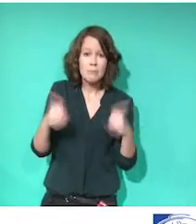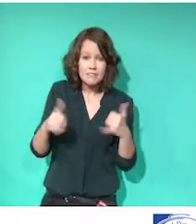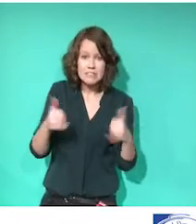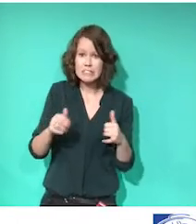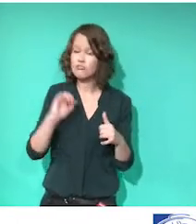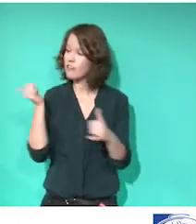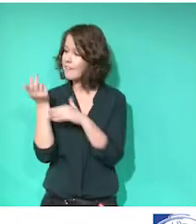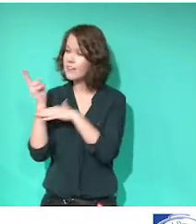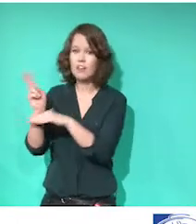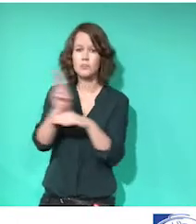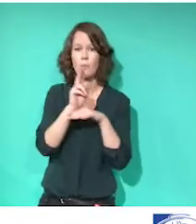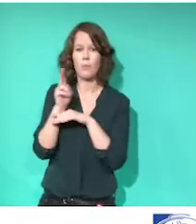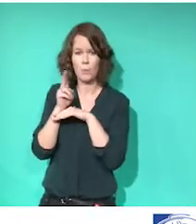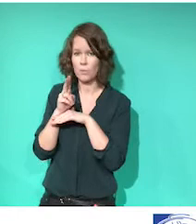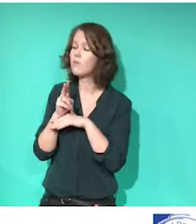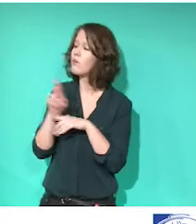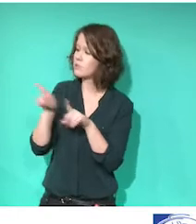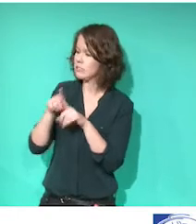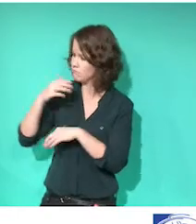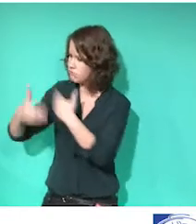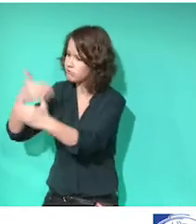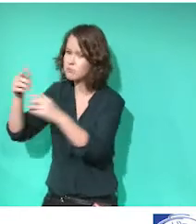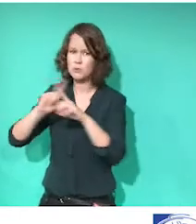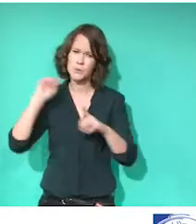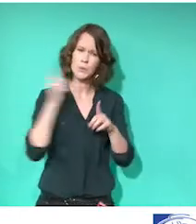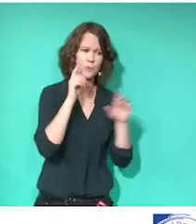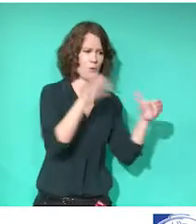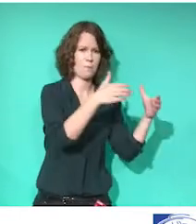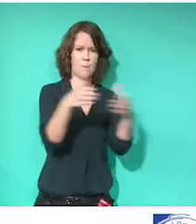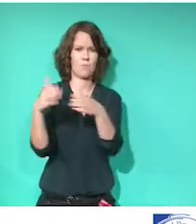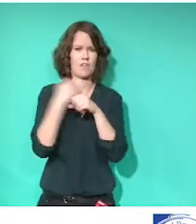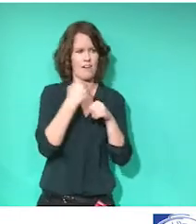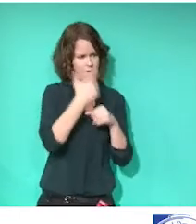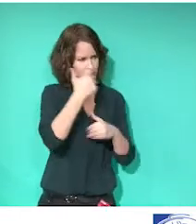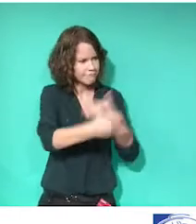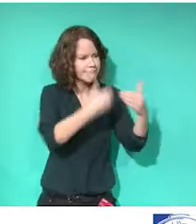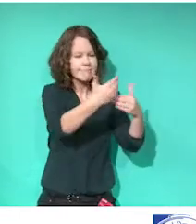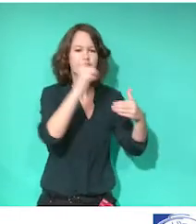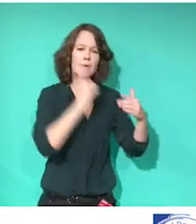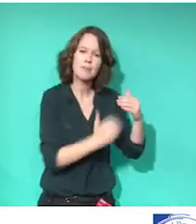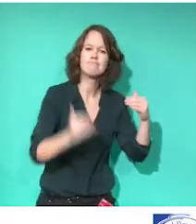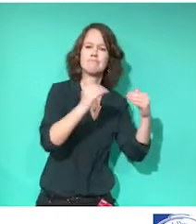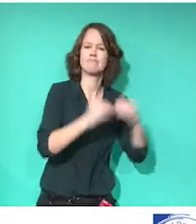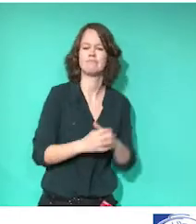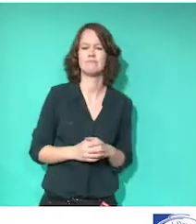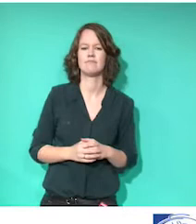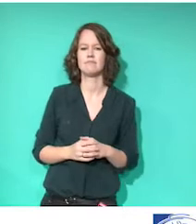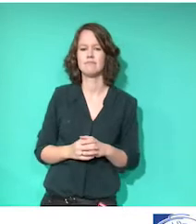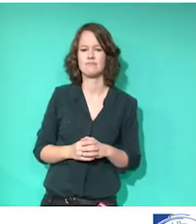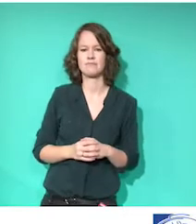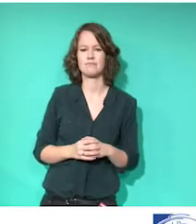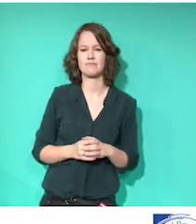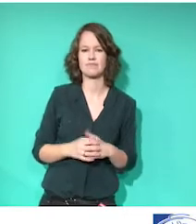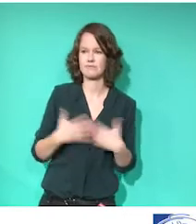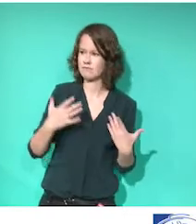délégation, mais aussi dans toutes les sections, à combattre le sexisme. Il est des mots qu'il ne faut jamais considérer comme vaincus,